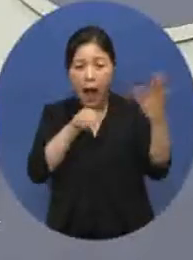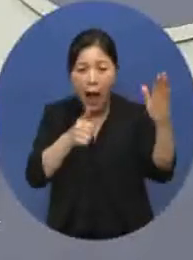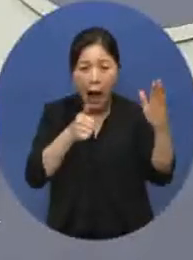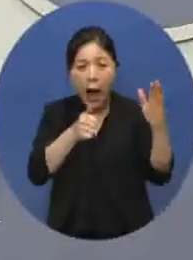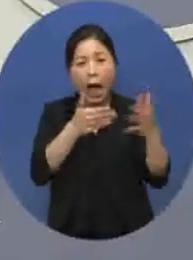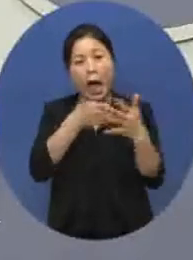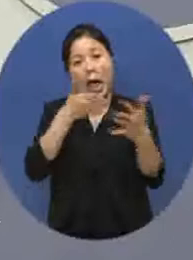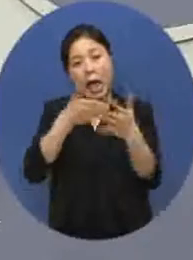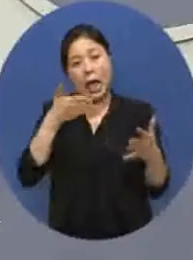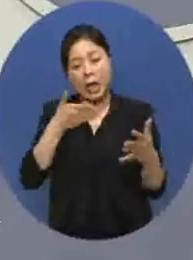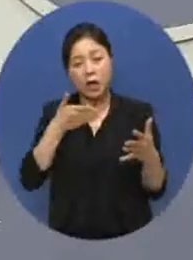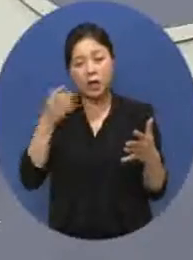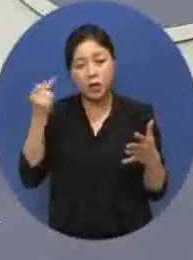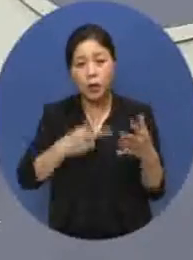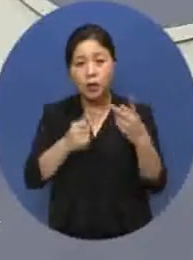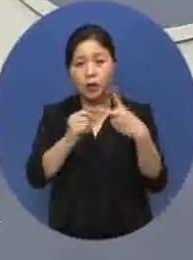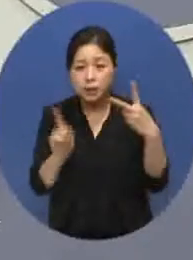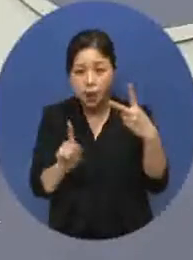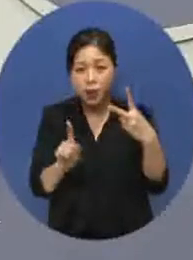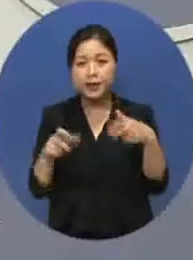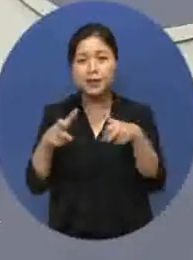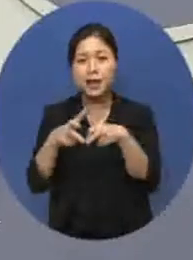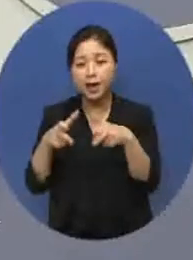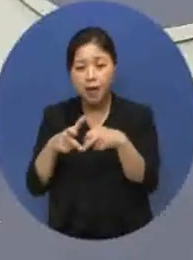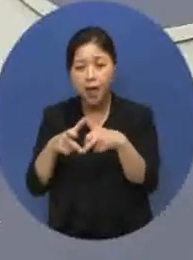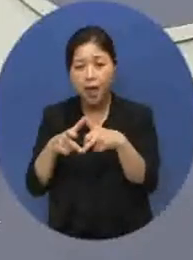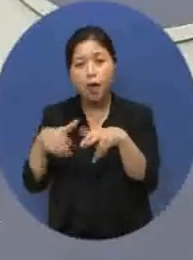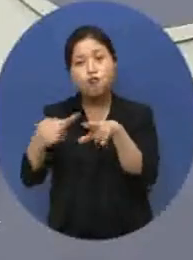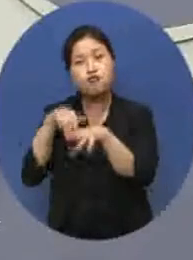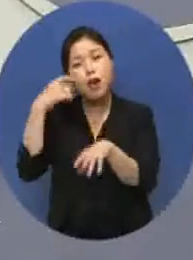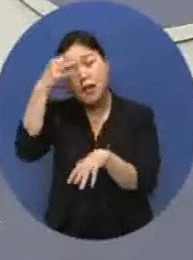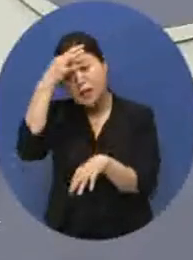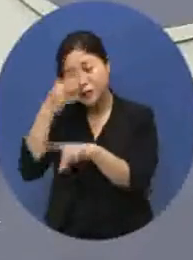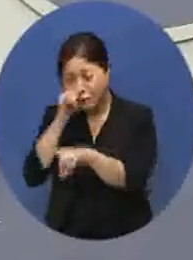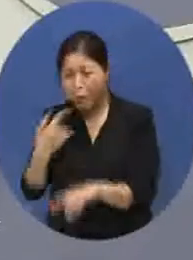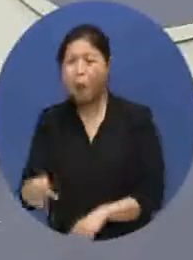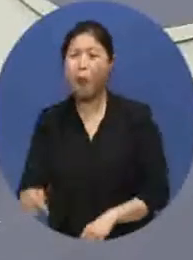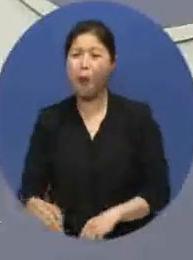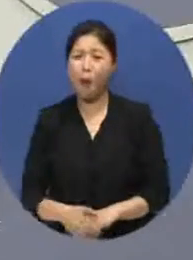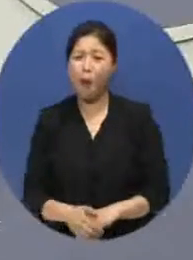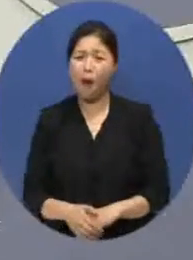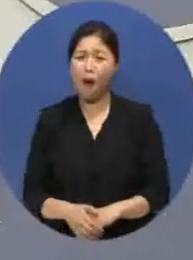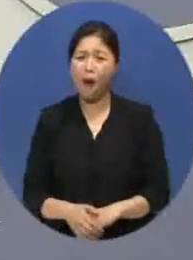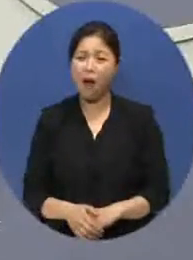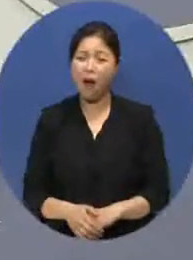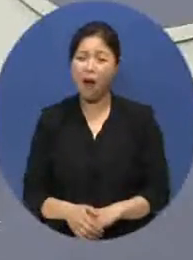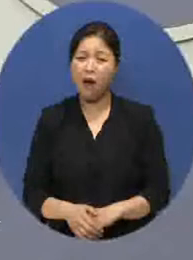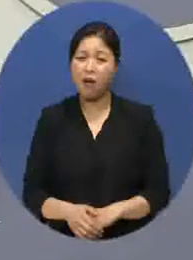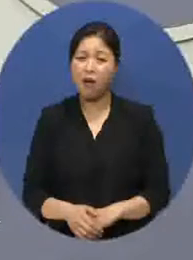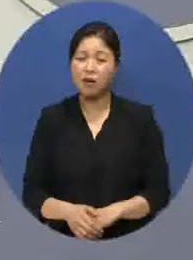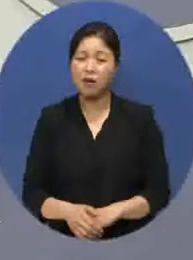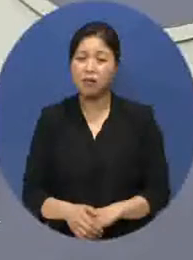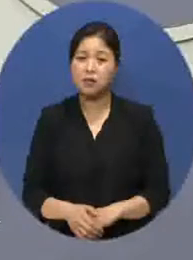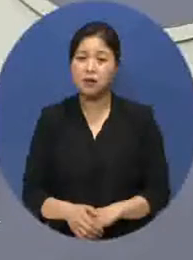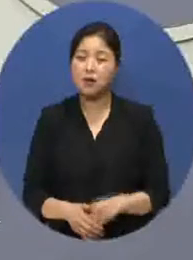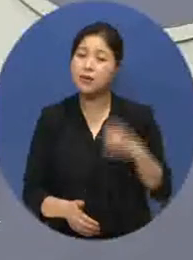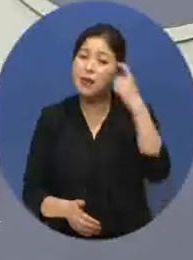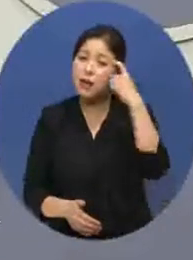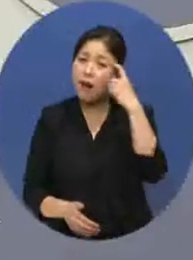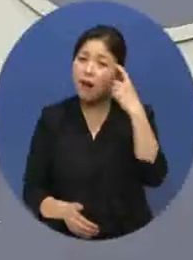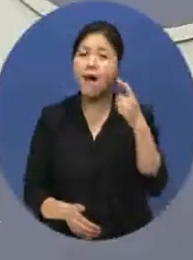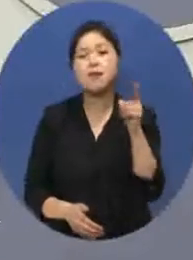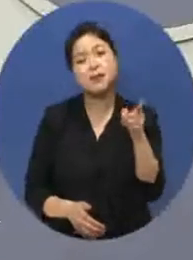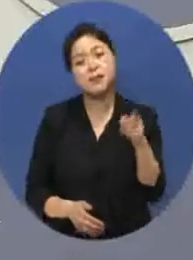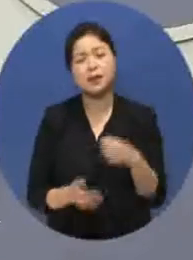되고 두 번째로는 장애 문화 예술이 무슨 존재하느냐 이런 식으로 해서 이